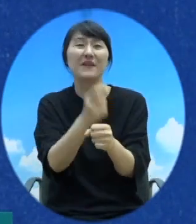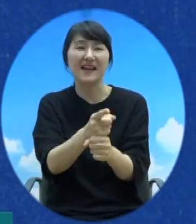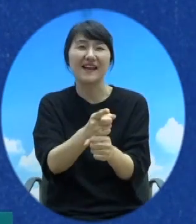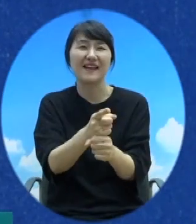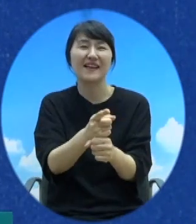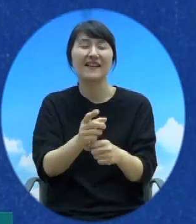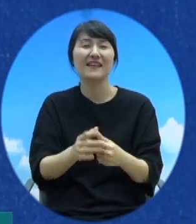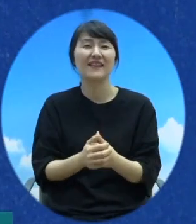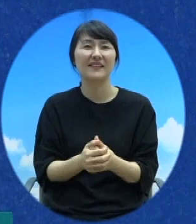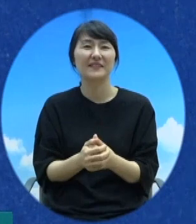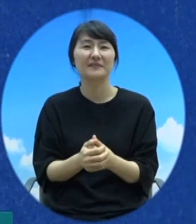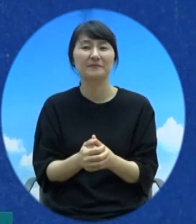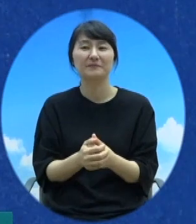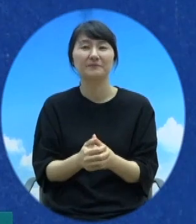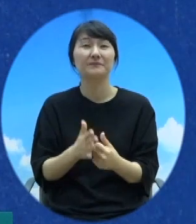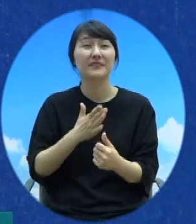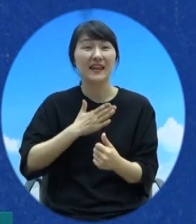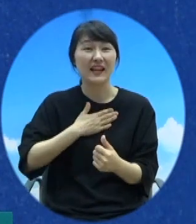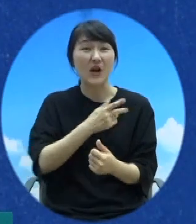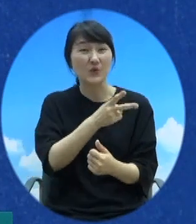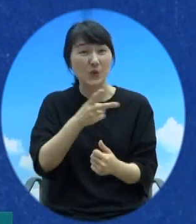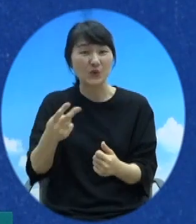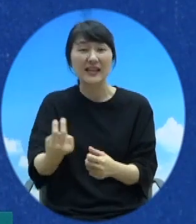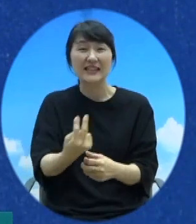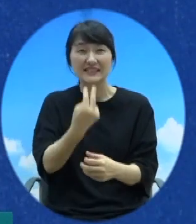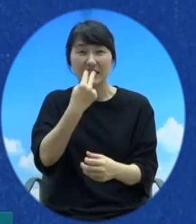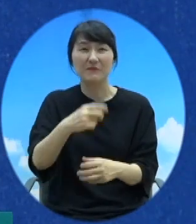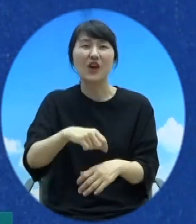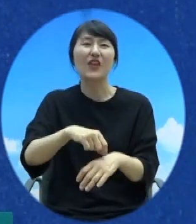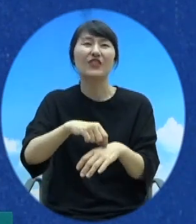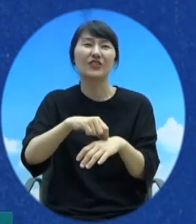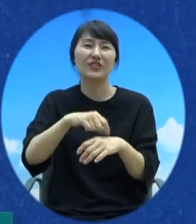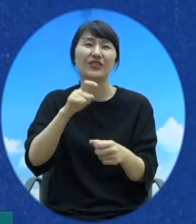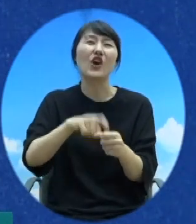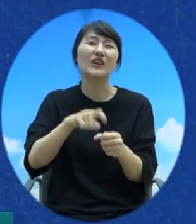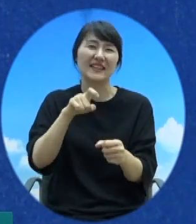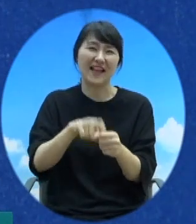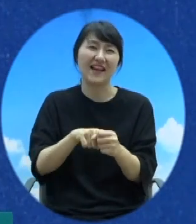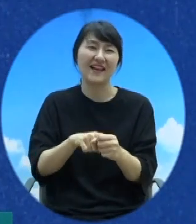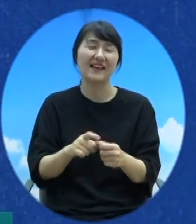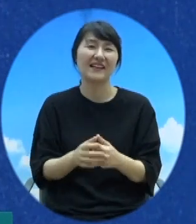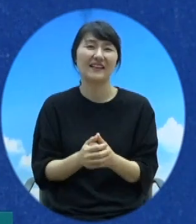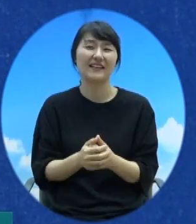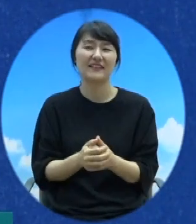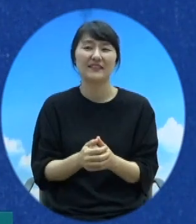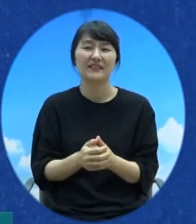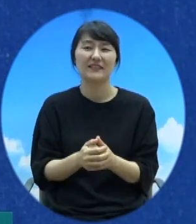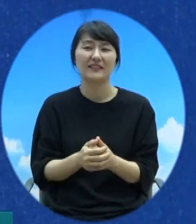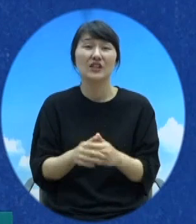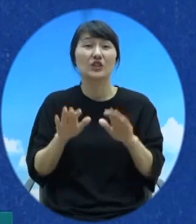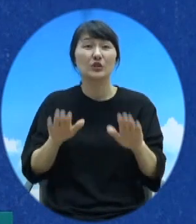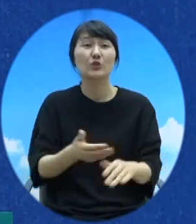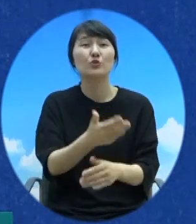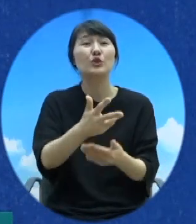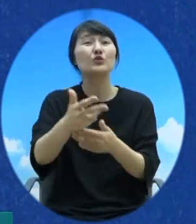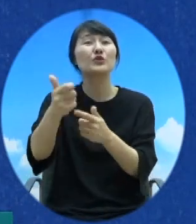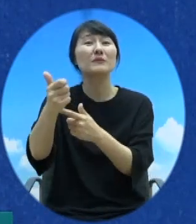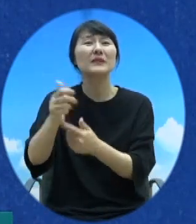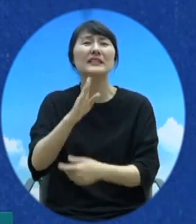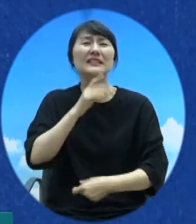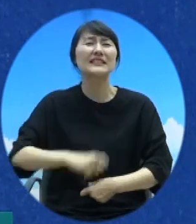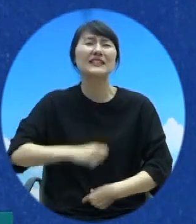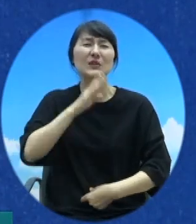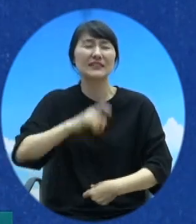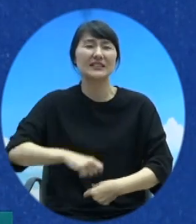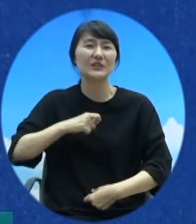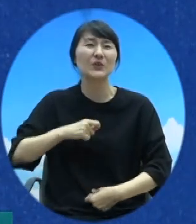가졌나니 내가 곧 생명의 떡이니라. 이 시간 우리 주님이